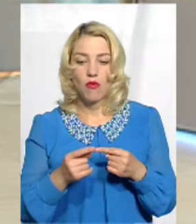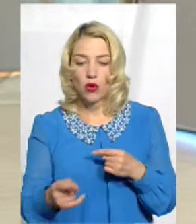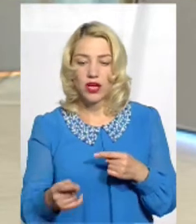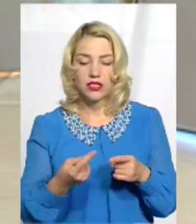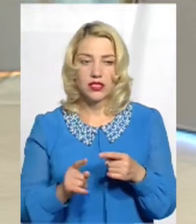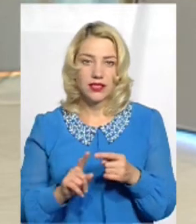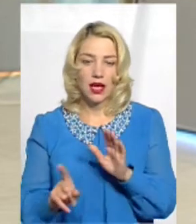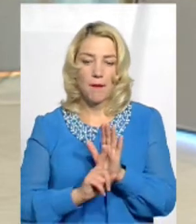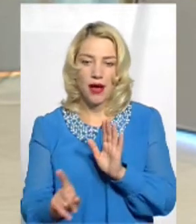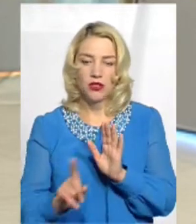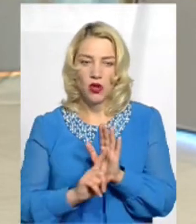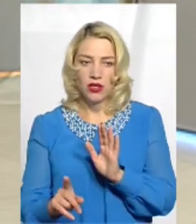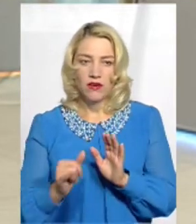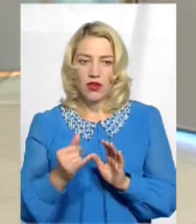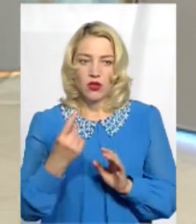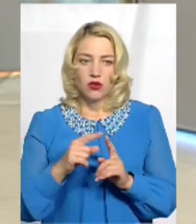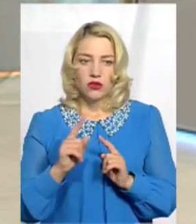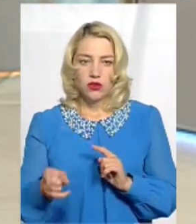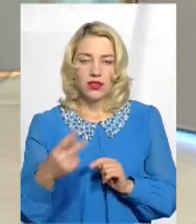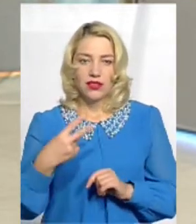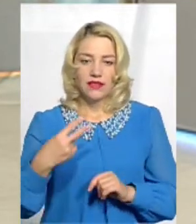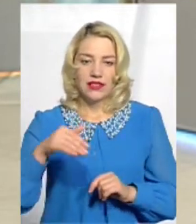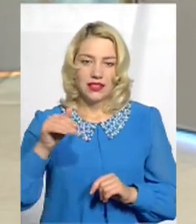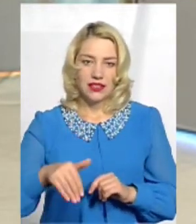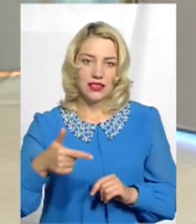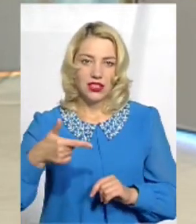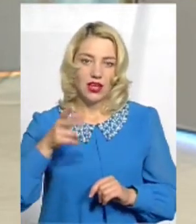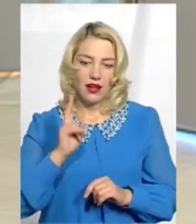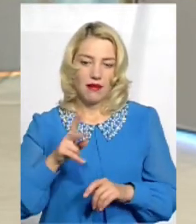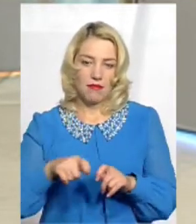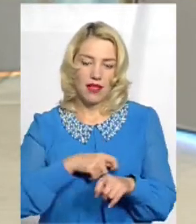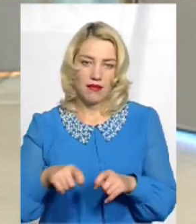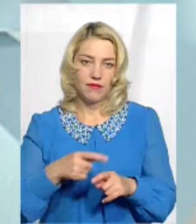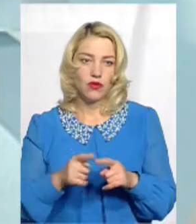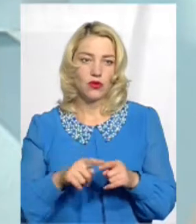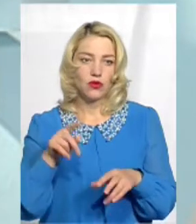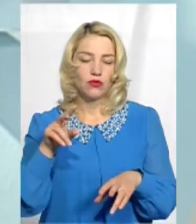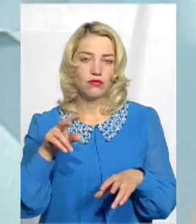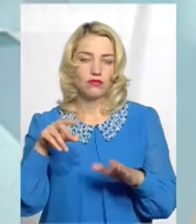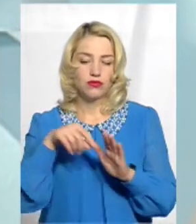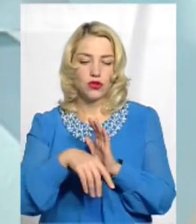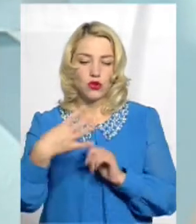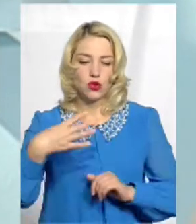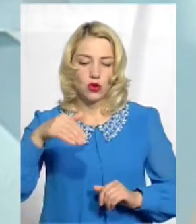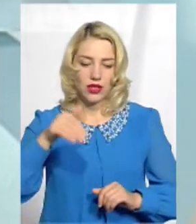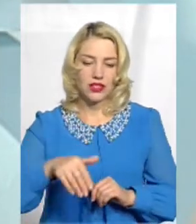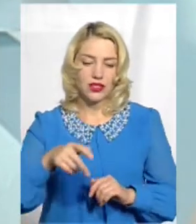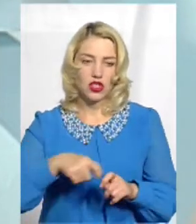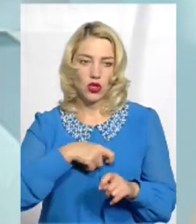цих маршрутів в одну сторону складає 19 тисяч кілометрів. Тобто, фактично, 40 тисяч кілометрів шкільні